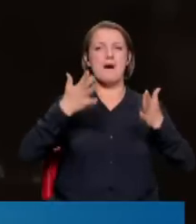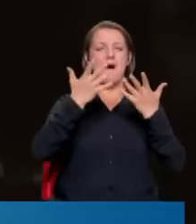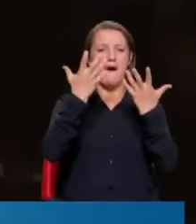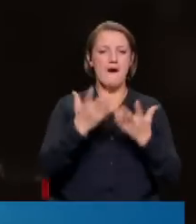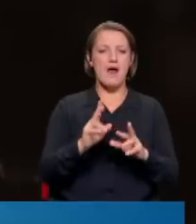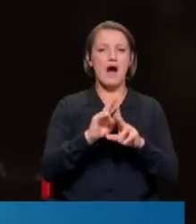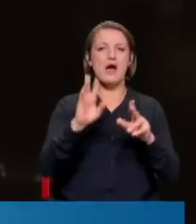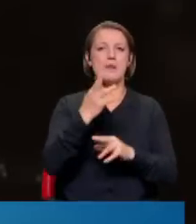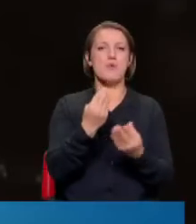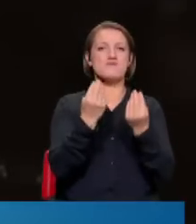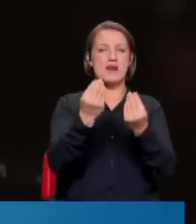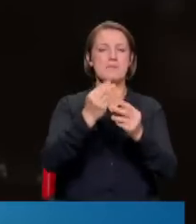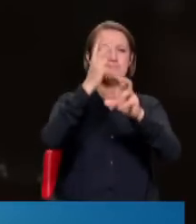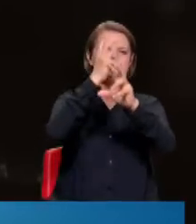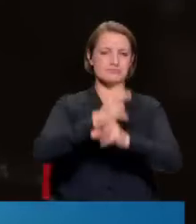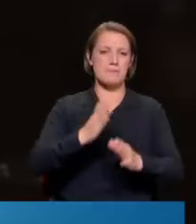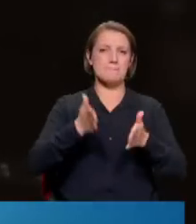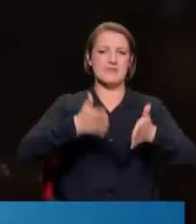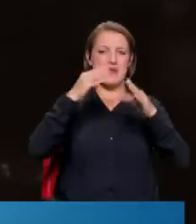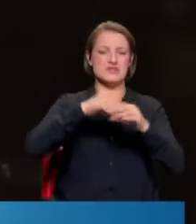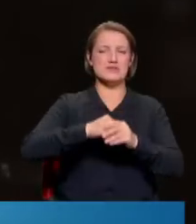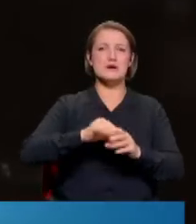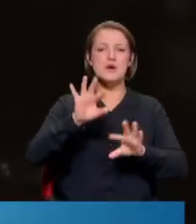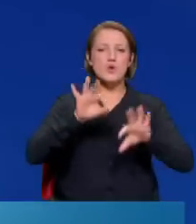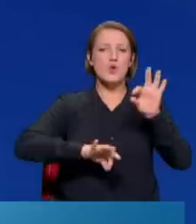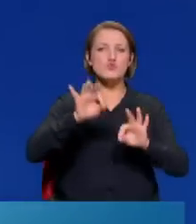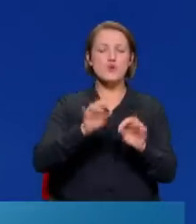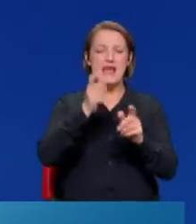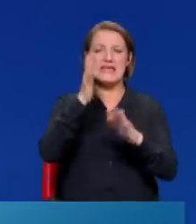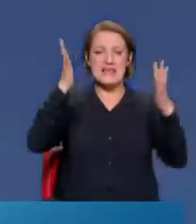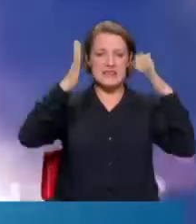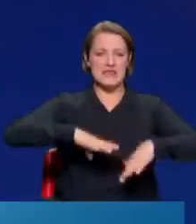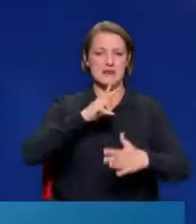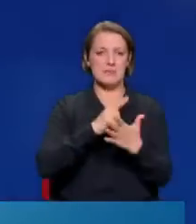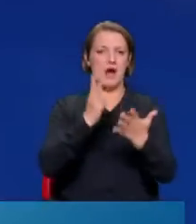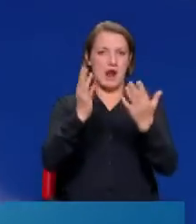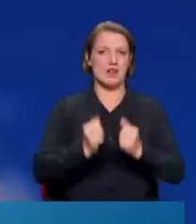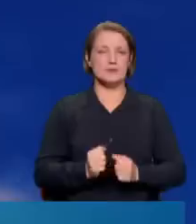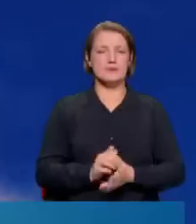hasar raporu verildi boşaltılan bina için dinamitle kontrollü yıkım kararı